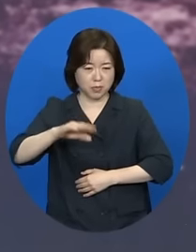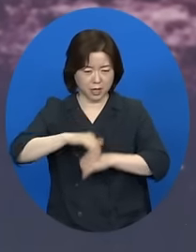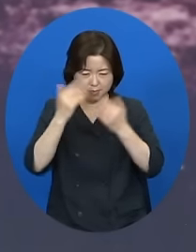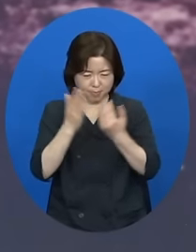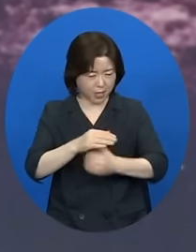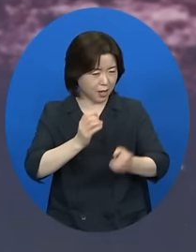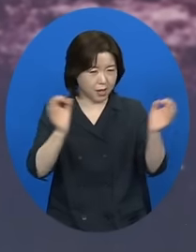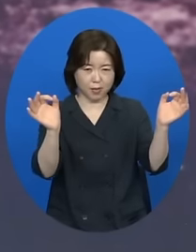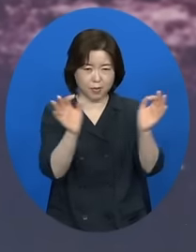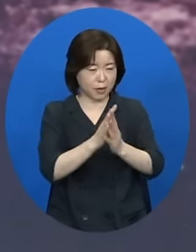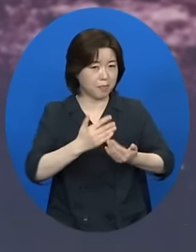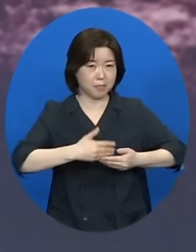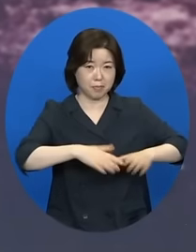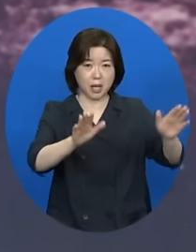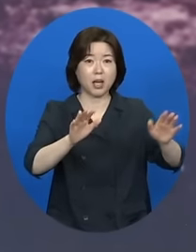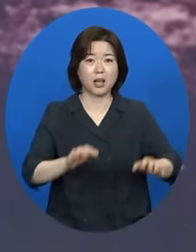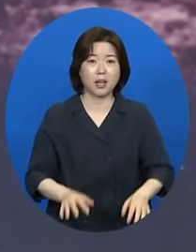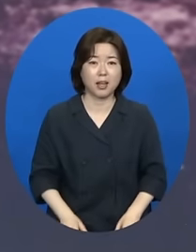없애셨다는 겁니다.